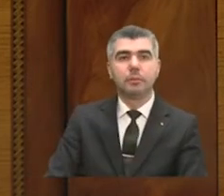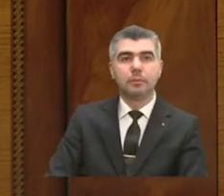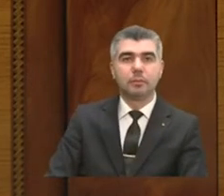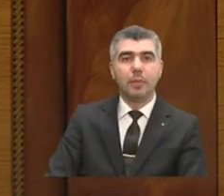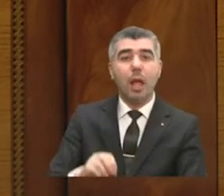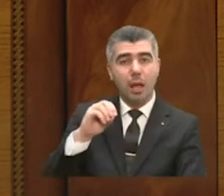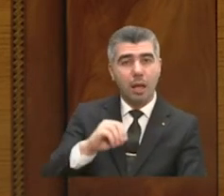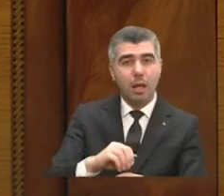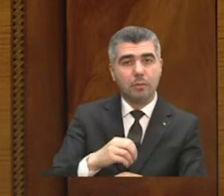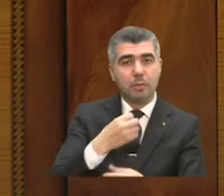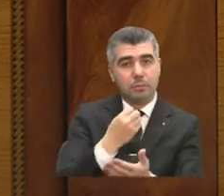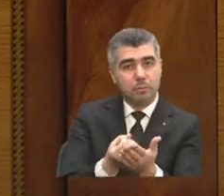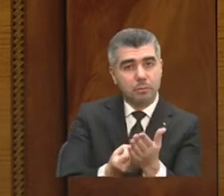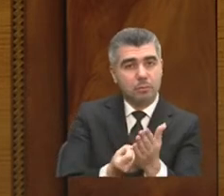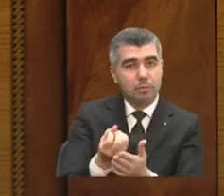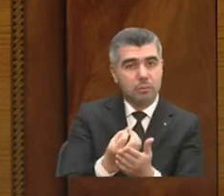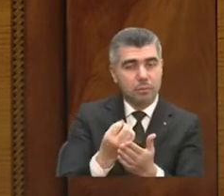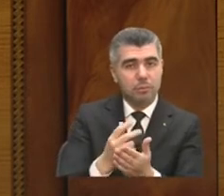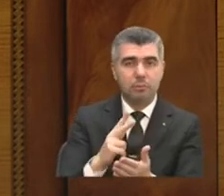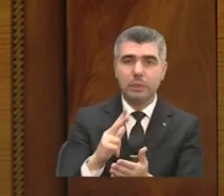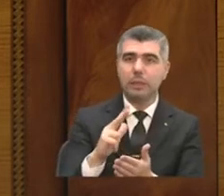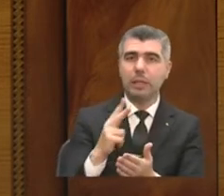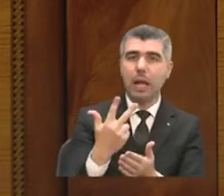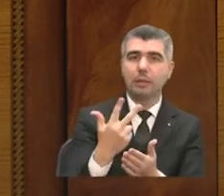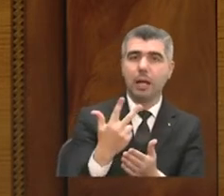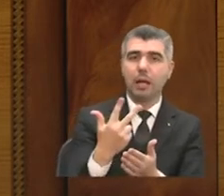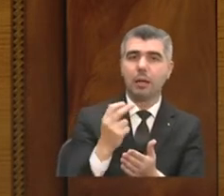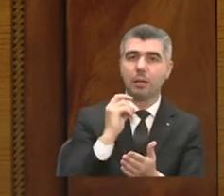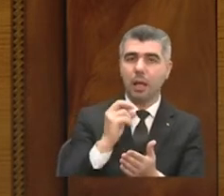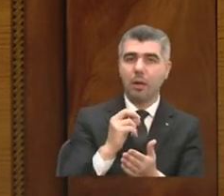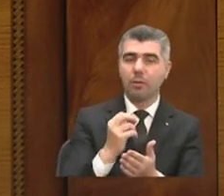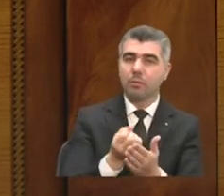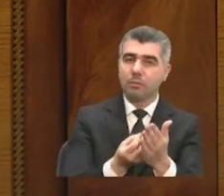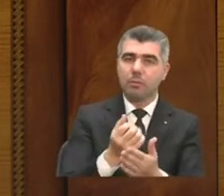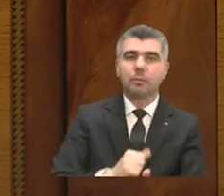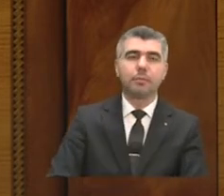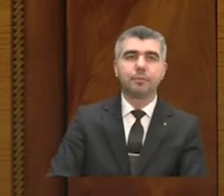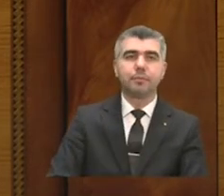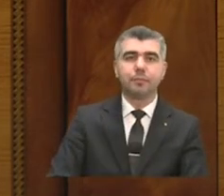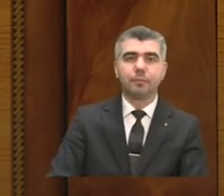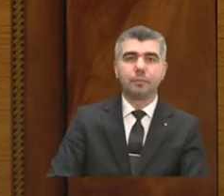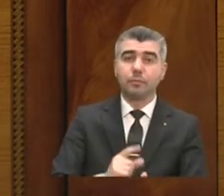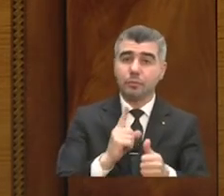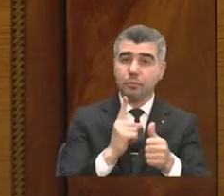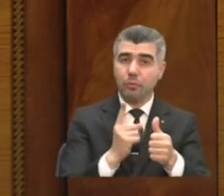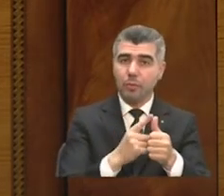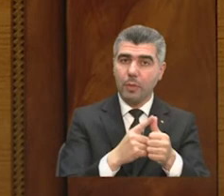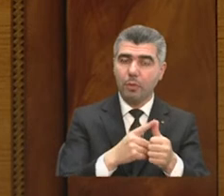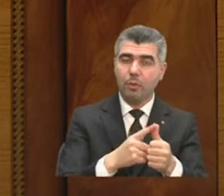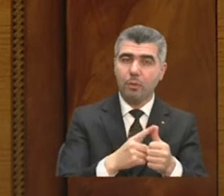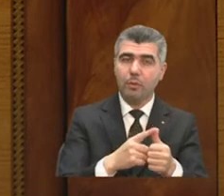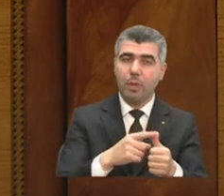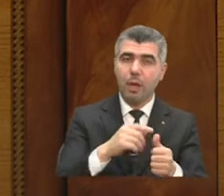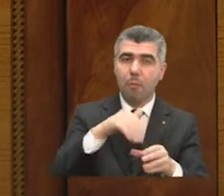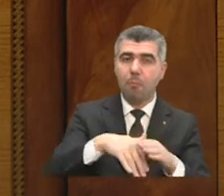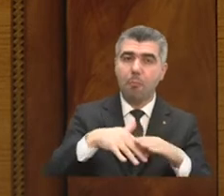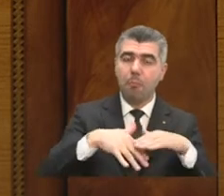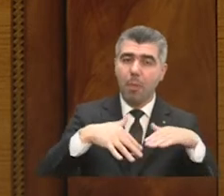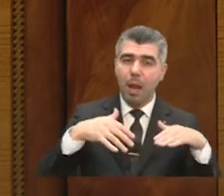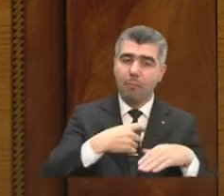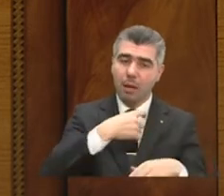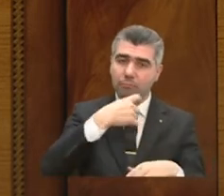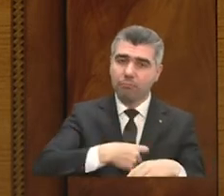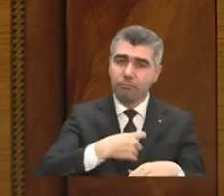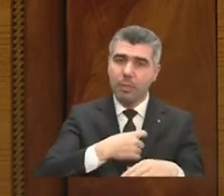Parlement européen comme une attaque directe contre toutes les institutions marocaines et contre le pouvoir judiciaire